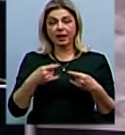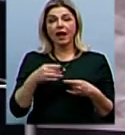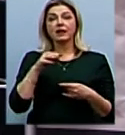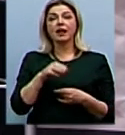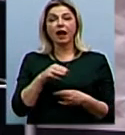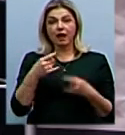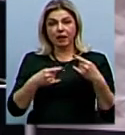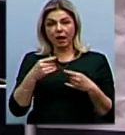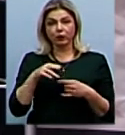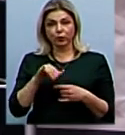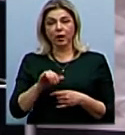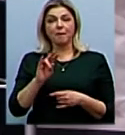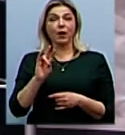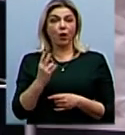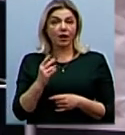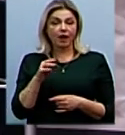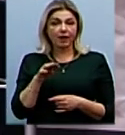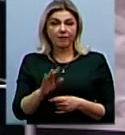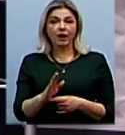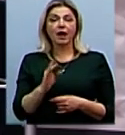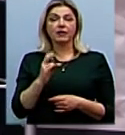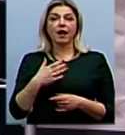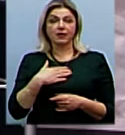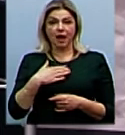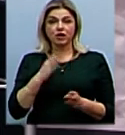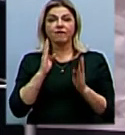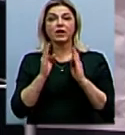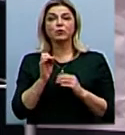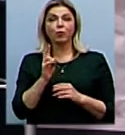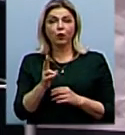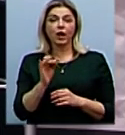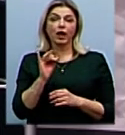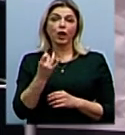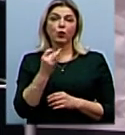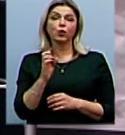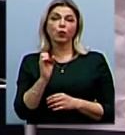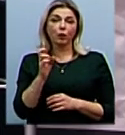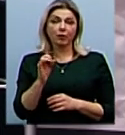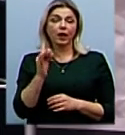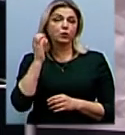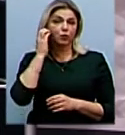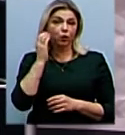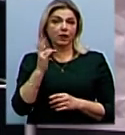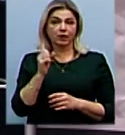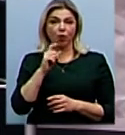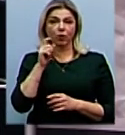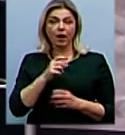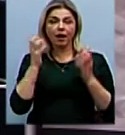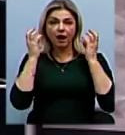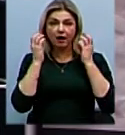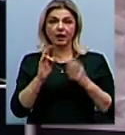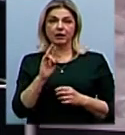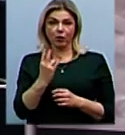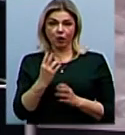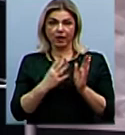«Миколаїв», на наших сторінках у Фейсбуці та на Ютубі, а також слухати на українському радіо